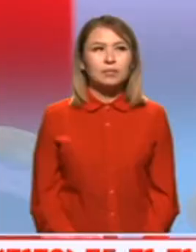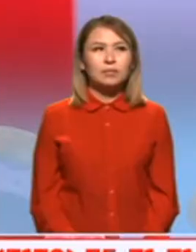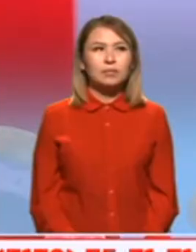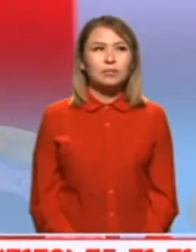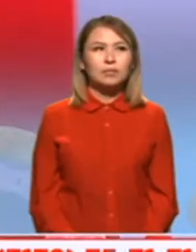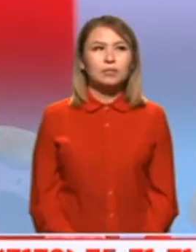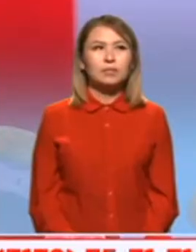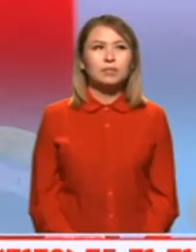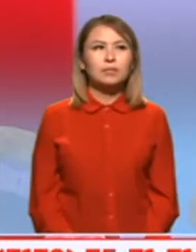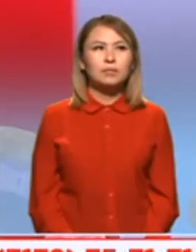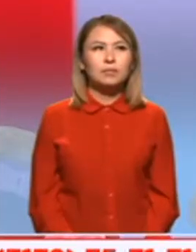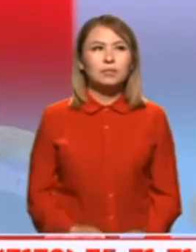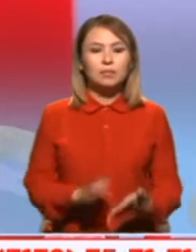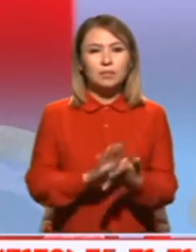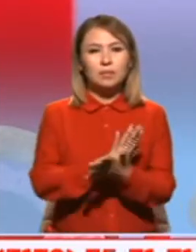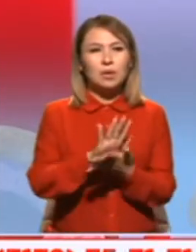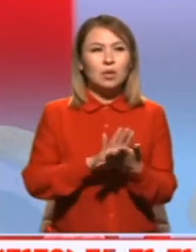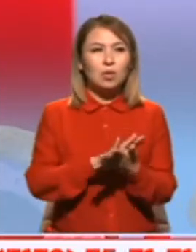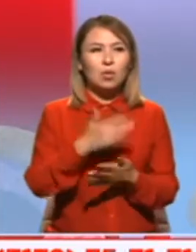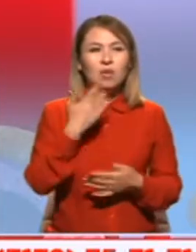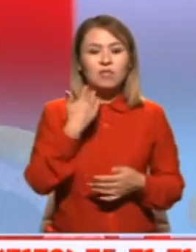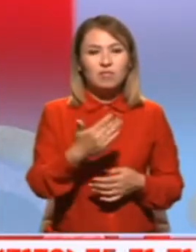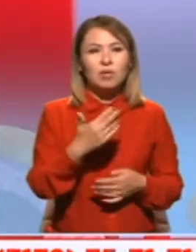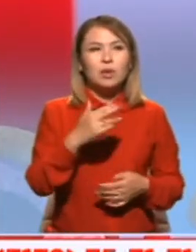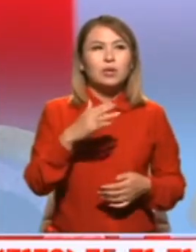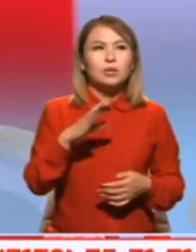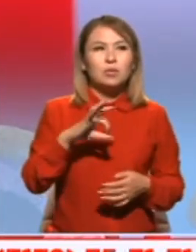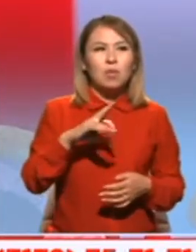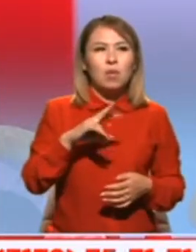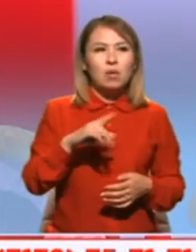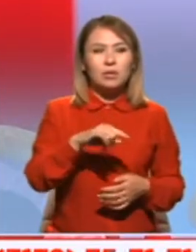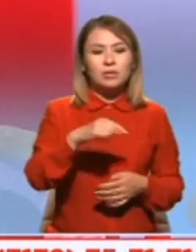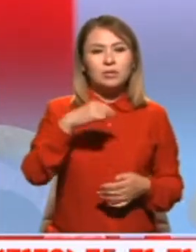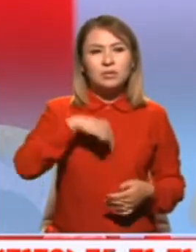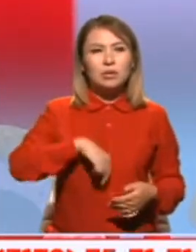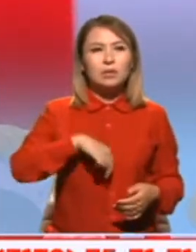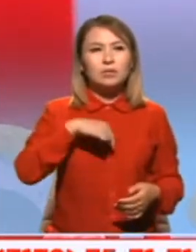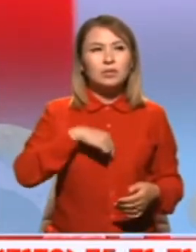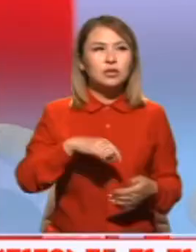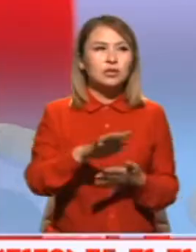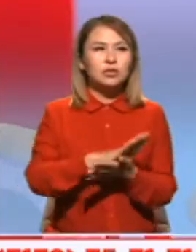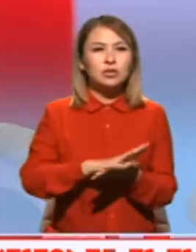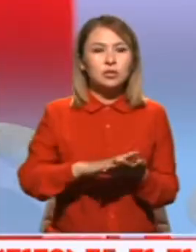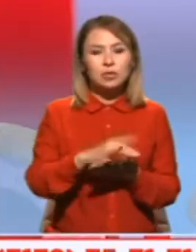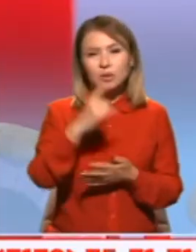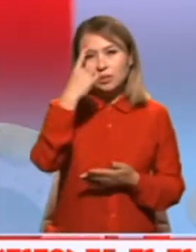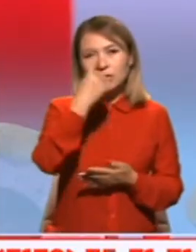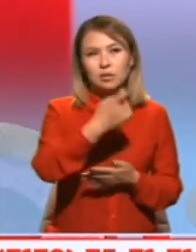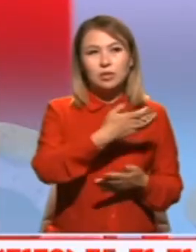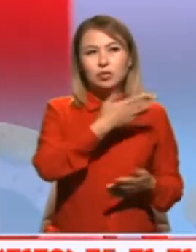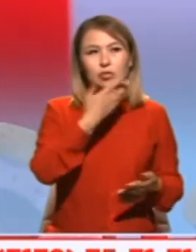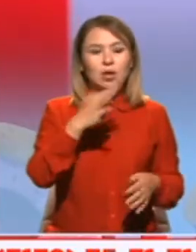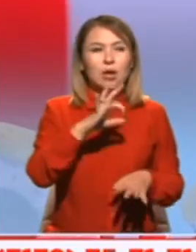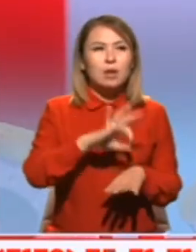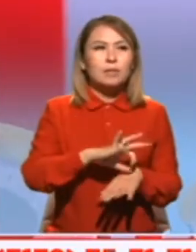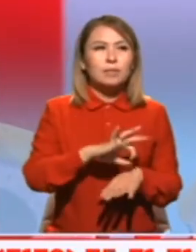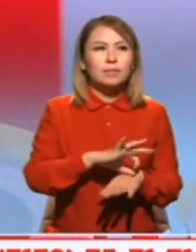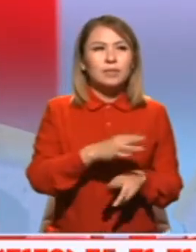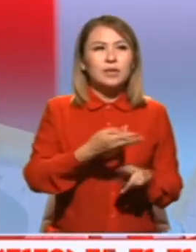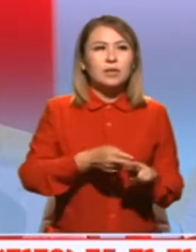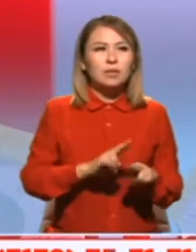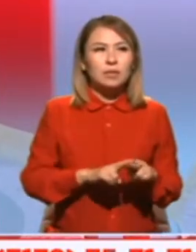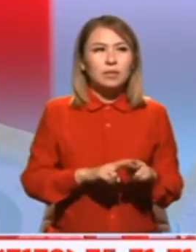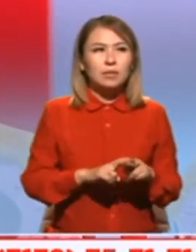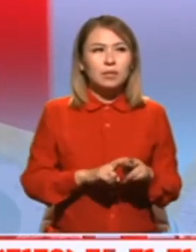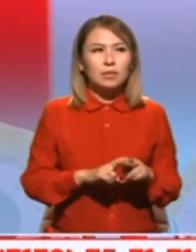яғни құрт ол тұз ғой. Сіздің ағзаңызда, яғни ешқандай сигнал келмесе, қандай да бір ауытқу бар деген сөз уже.